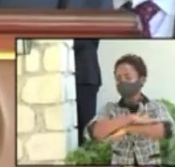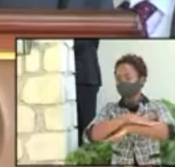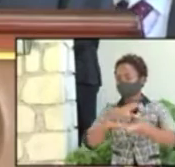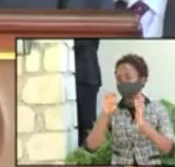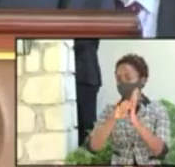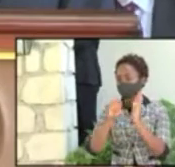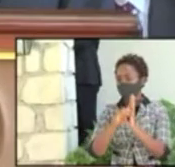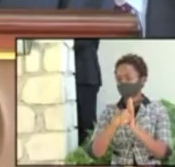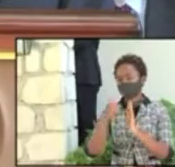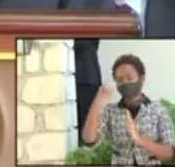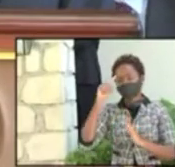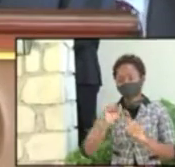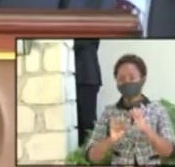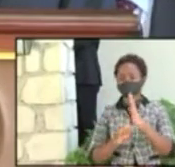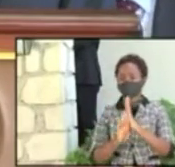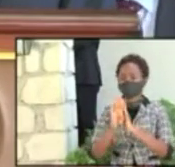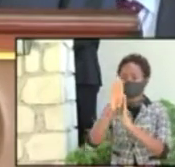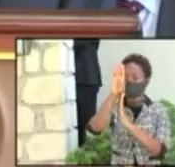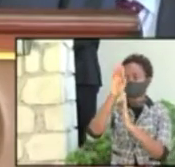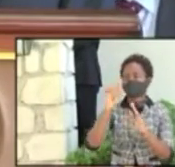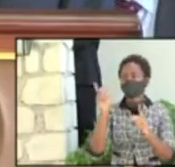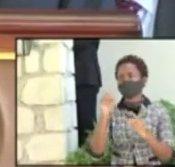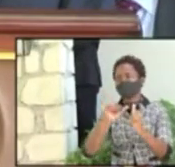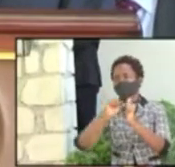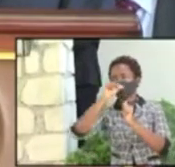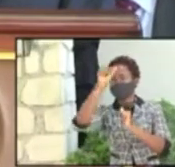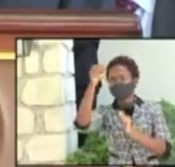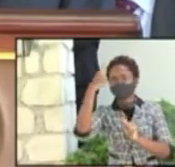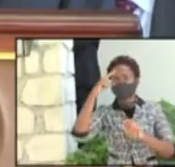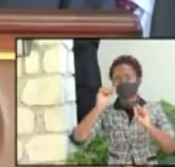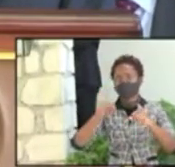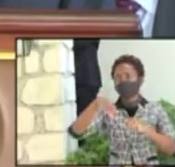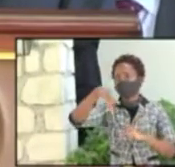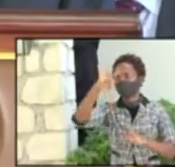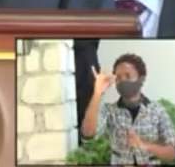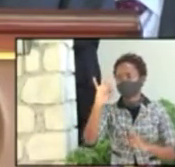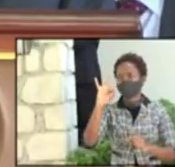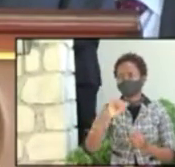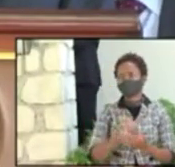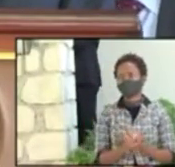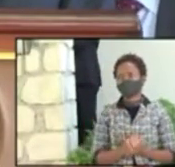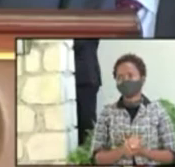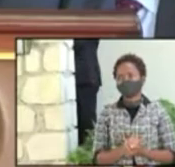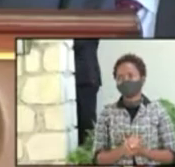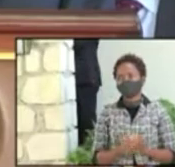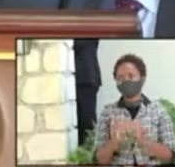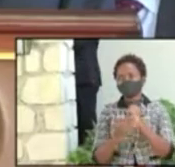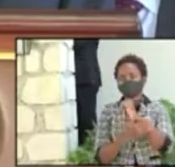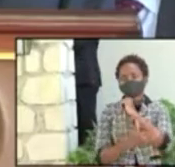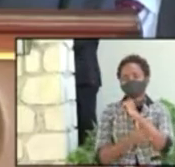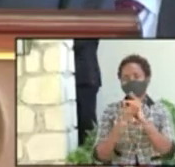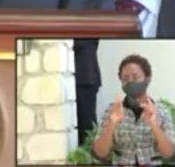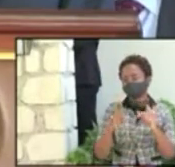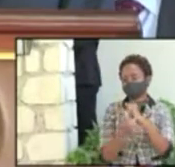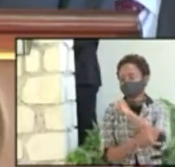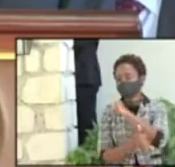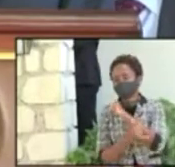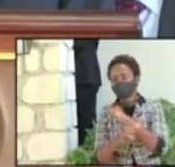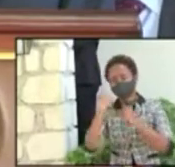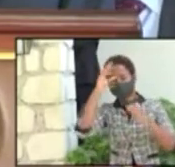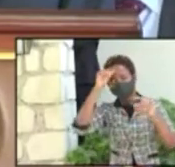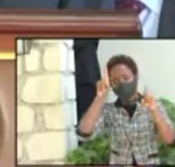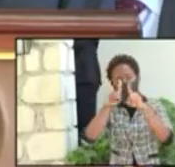réticence, puis ils sont capables de monter dans le monde, puis sont capables d'aller jouer paysans, d'aller jouer frères, soeurs,